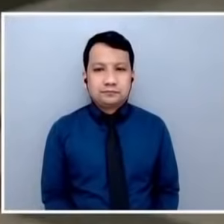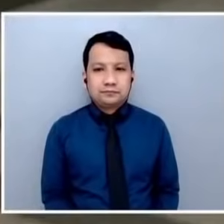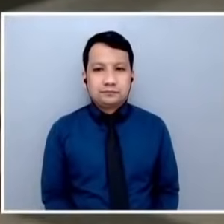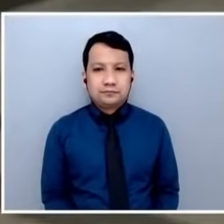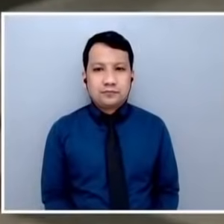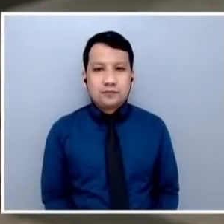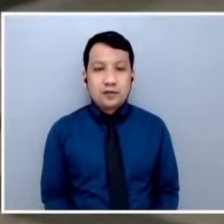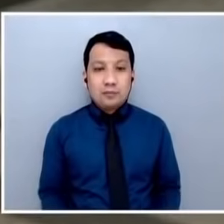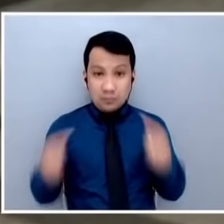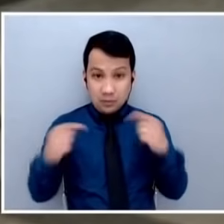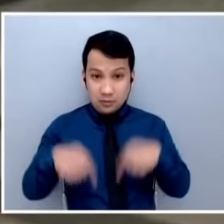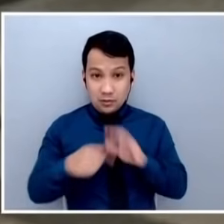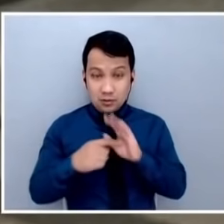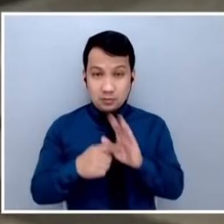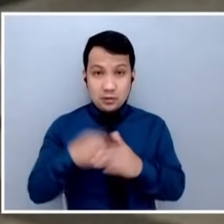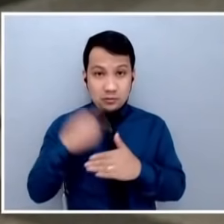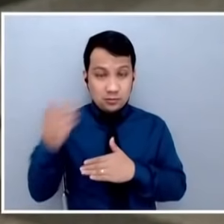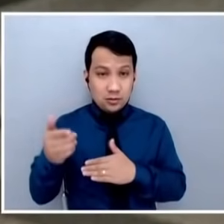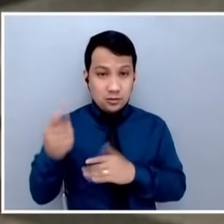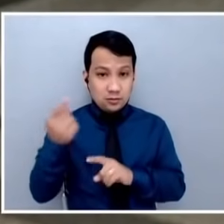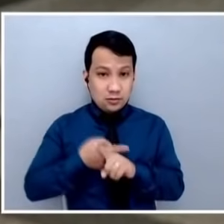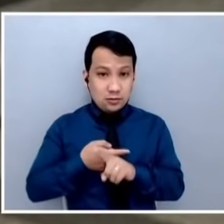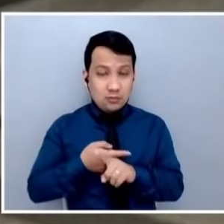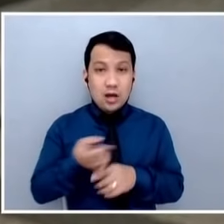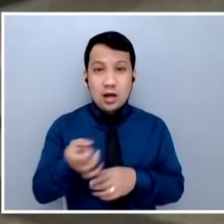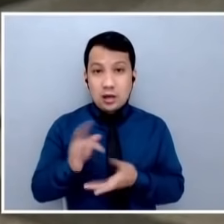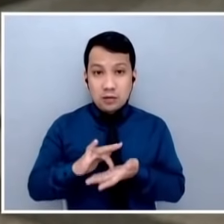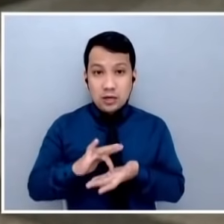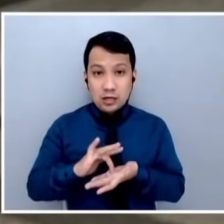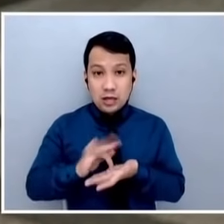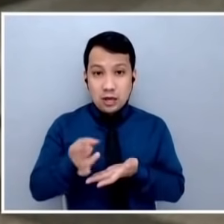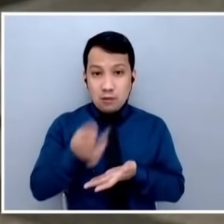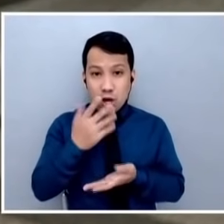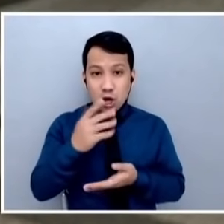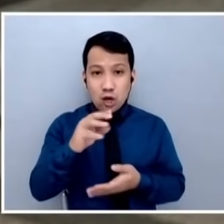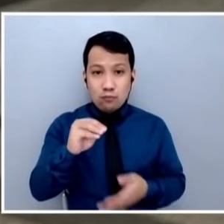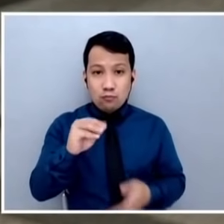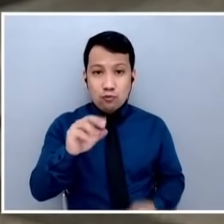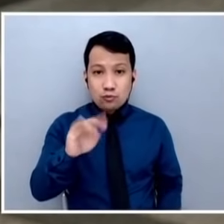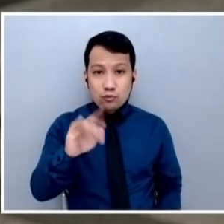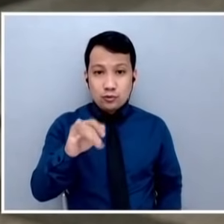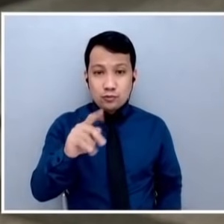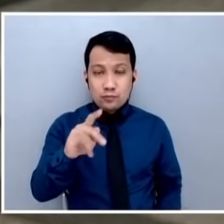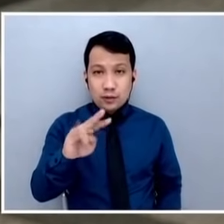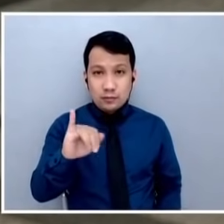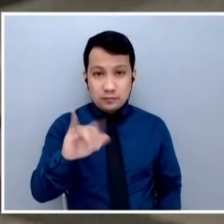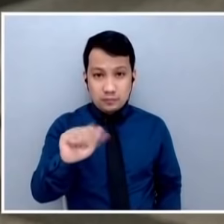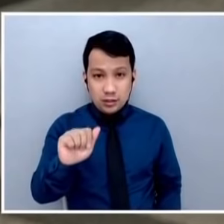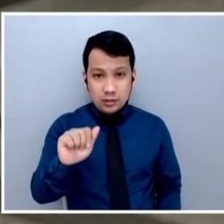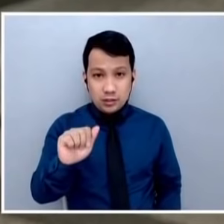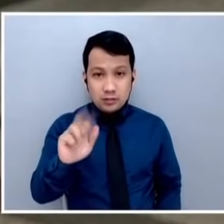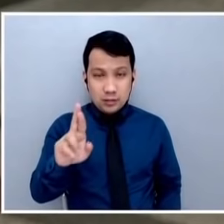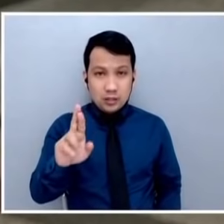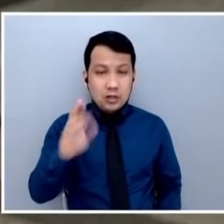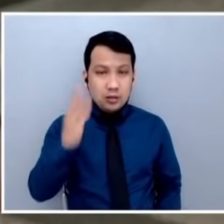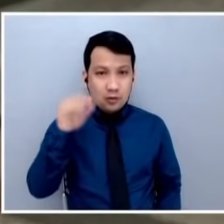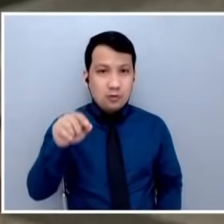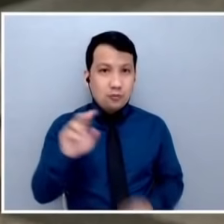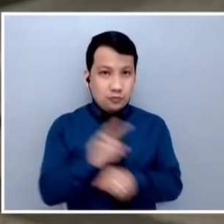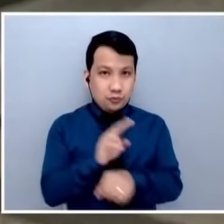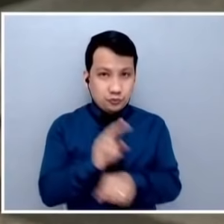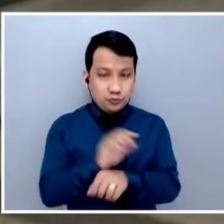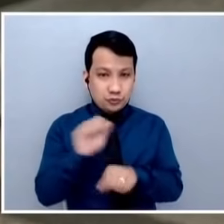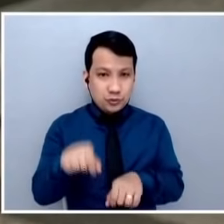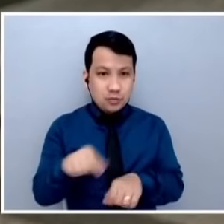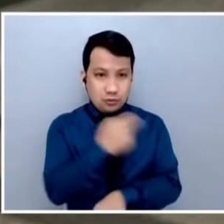Darating na po sa bansa sa susunod na buwan ang gamot na Molnupiravir na pwede nang magamit para sa COVID-19 ng mga